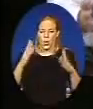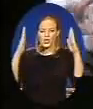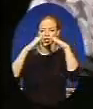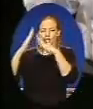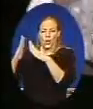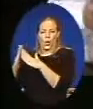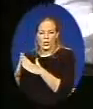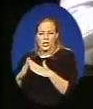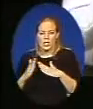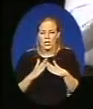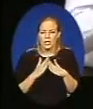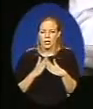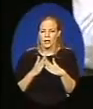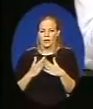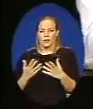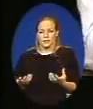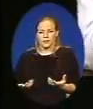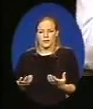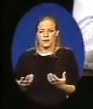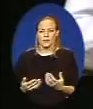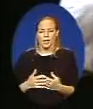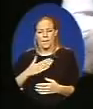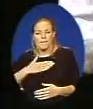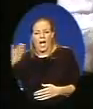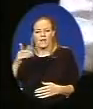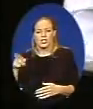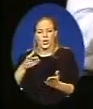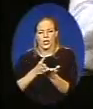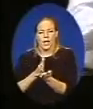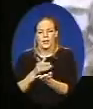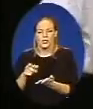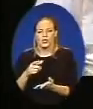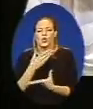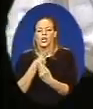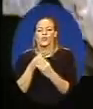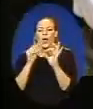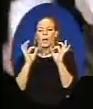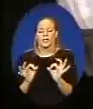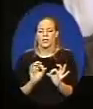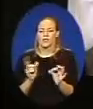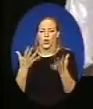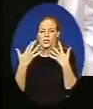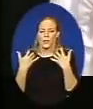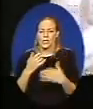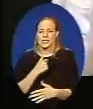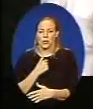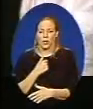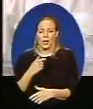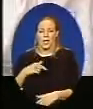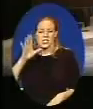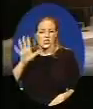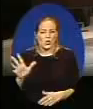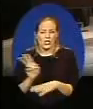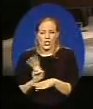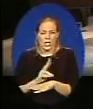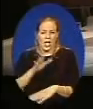פניהם הלאה, לחתר, להדביע, מערבה. זאת האמת, זאת התשוקה האמיתית, ושלא יספרו לי סיפורים. אני שונא